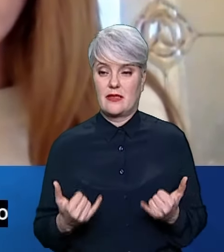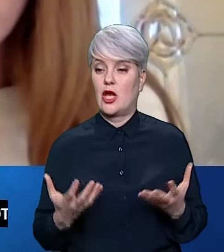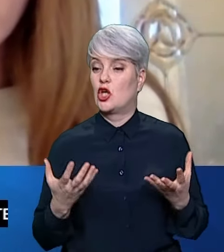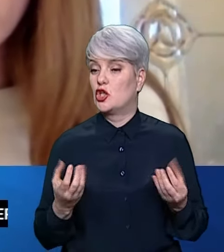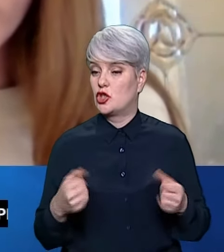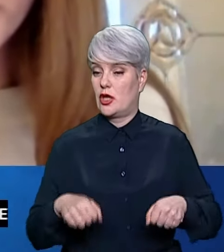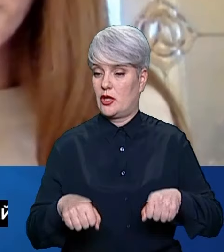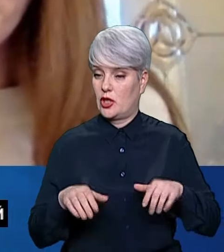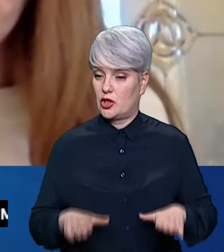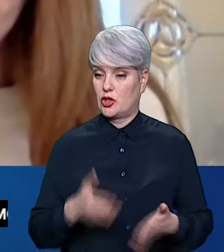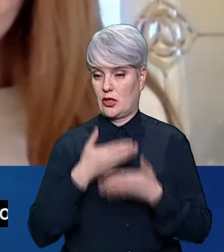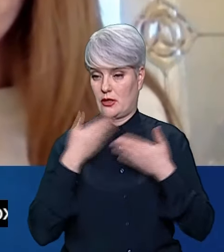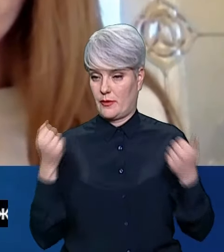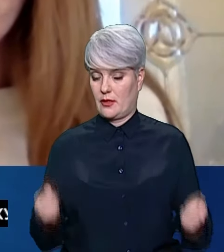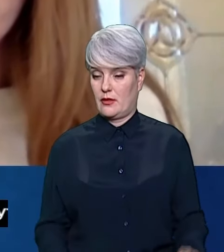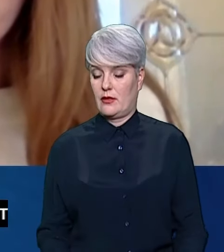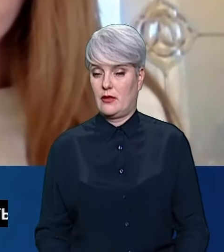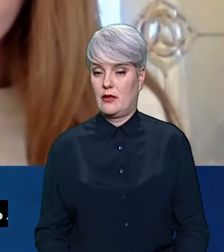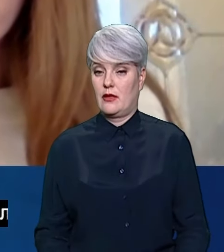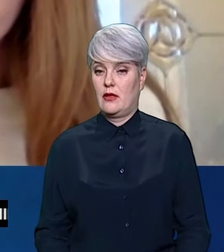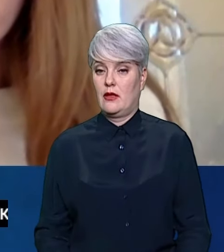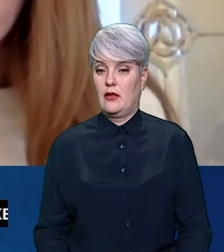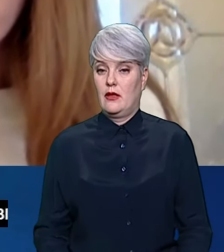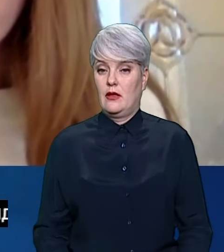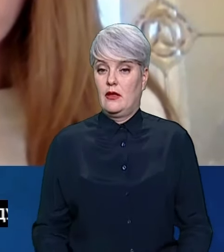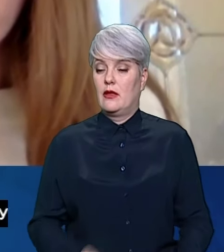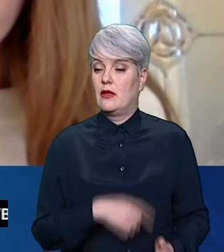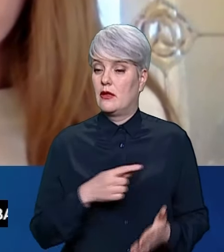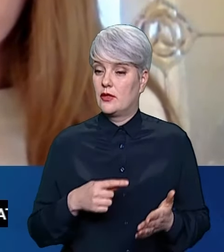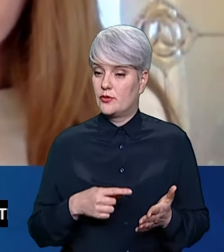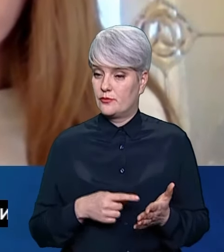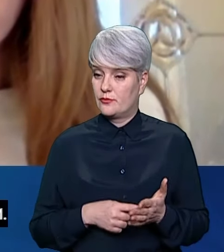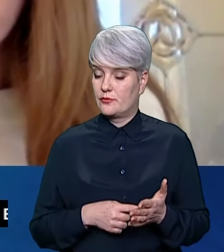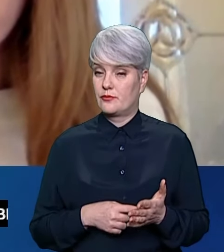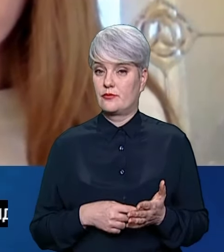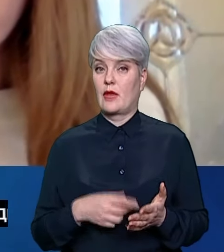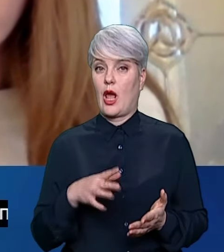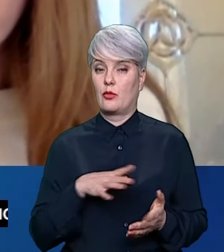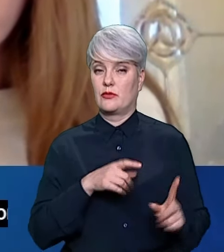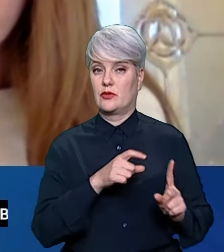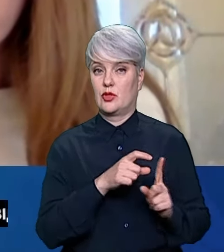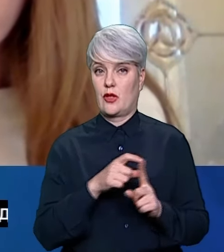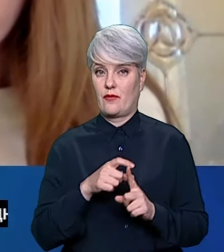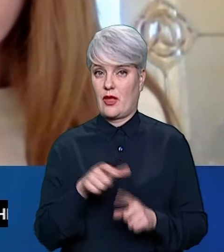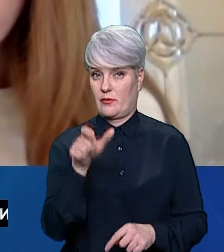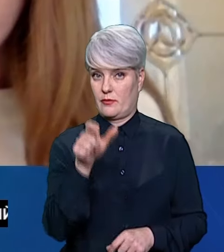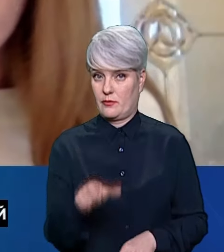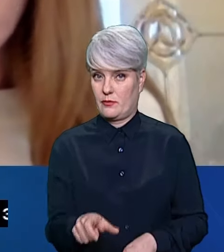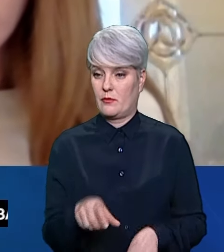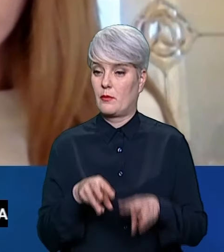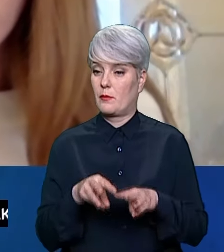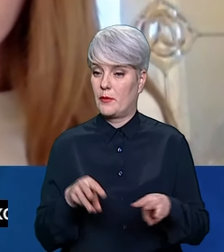його немає, скажімо так. Пані Світлано, ще нагадаю слова пана міністра про те, що